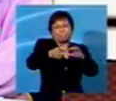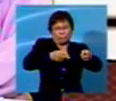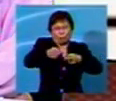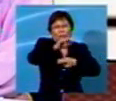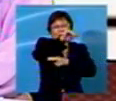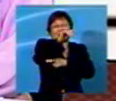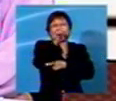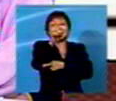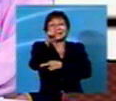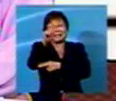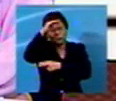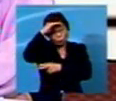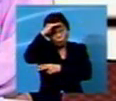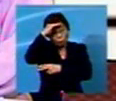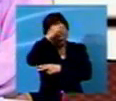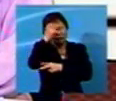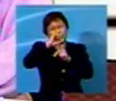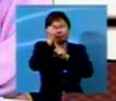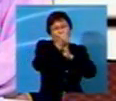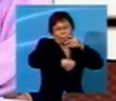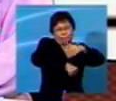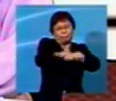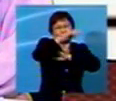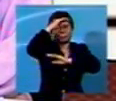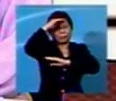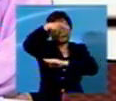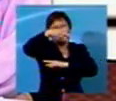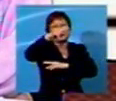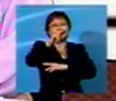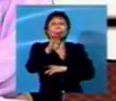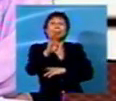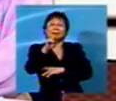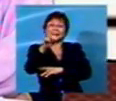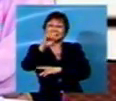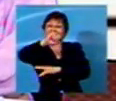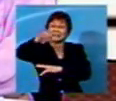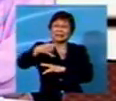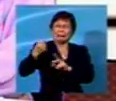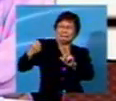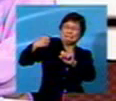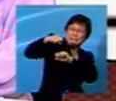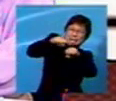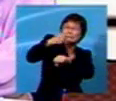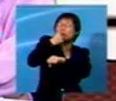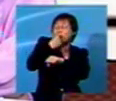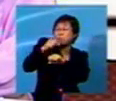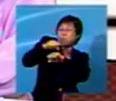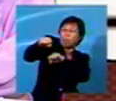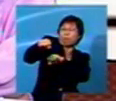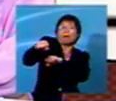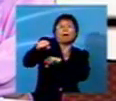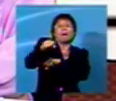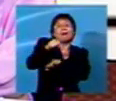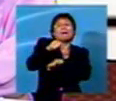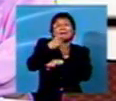jdt2 on jaba dan persatuan bola sepak Negeri Johor pbnj insiden menumbuk pengadil perlawanan Sukri Abdul